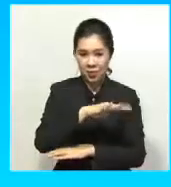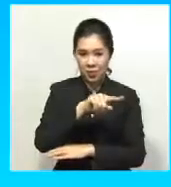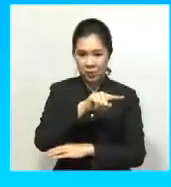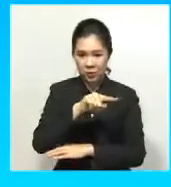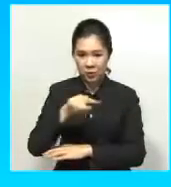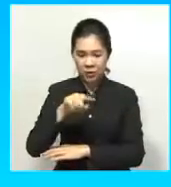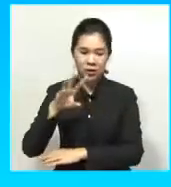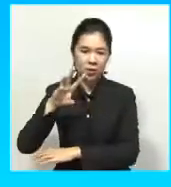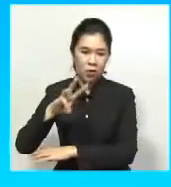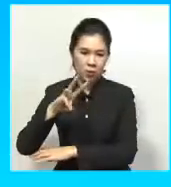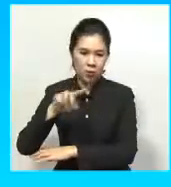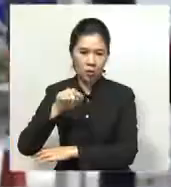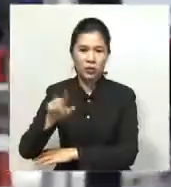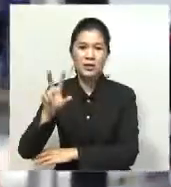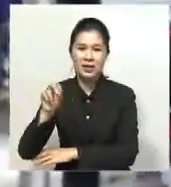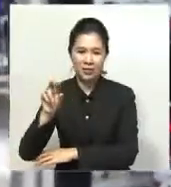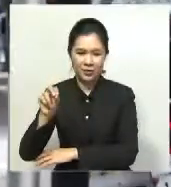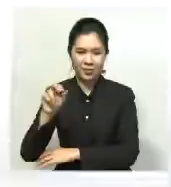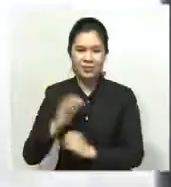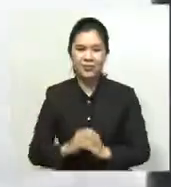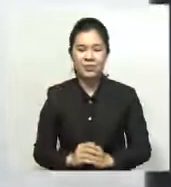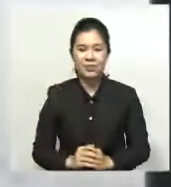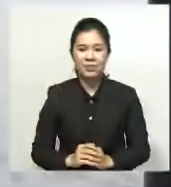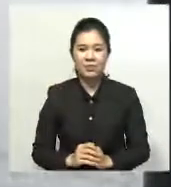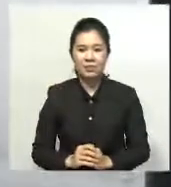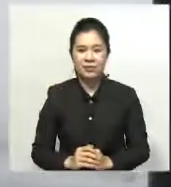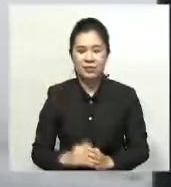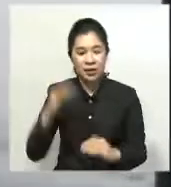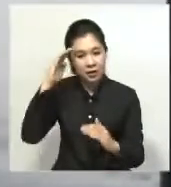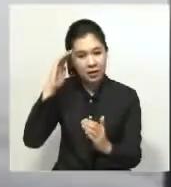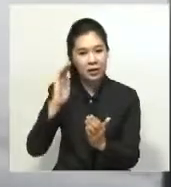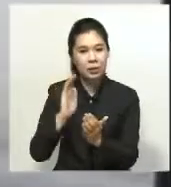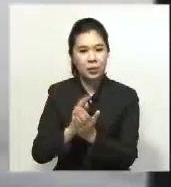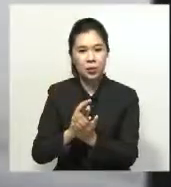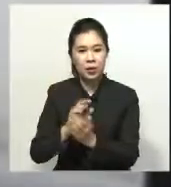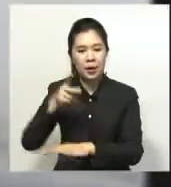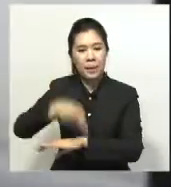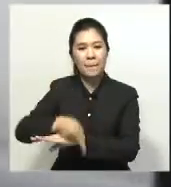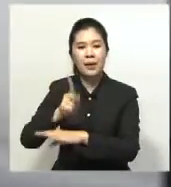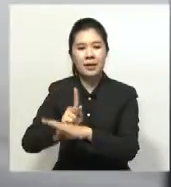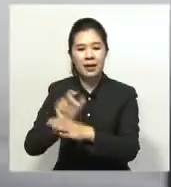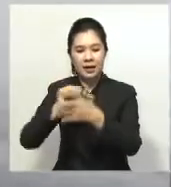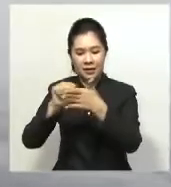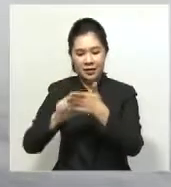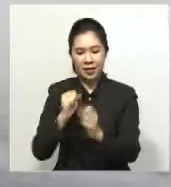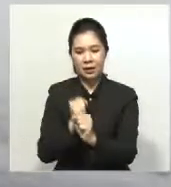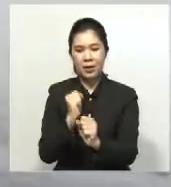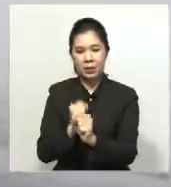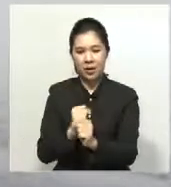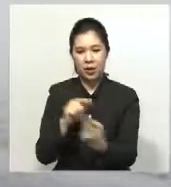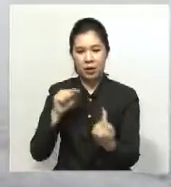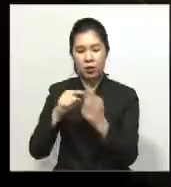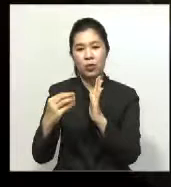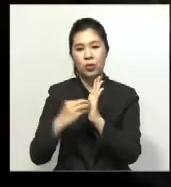ง18นาฬิกา30นาทีค่ะพลตำรวจโทไกรบุญสวดทรงประธานคณะทำงานแก้ปัญหาการจราจรในเ